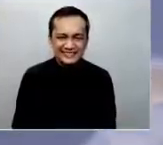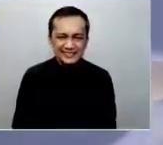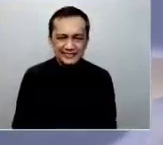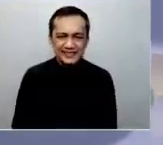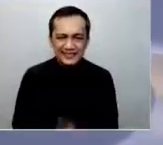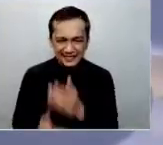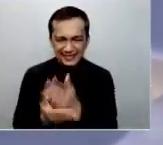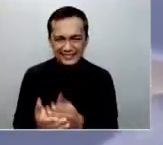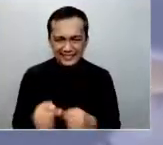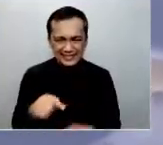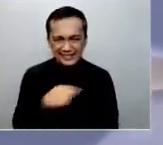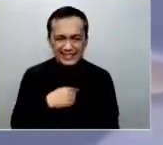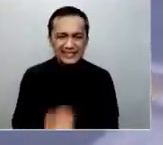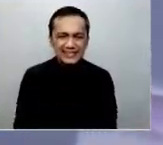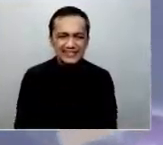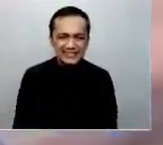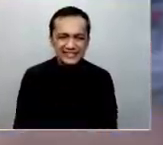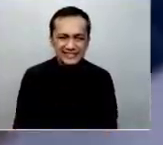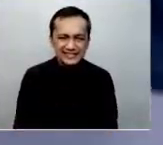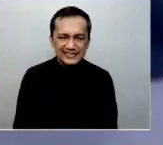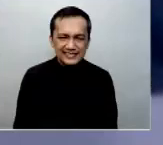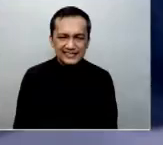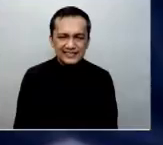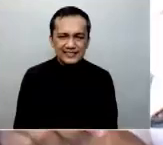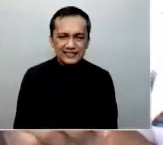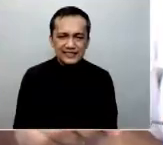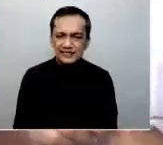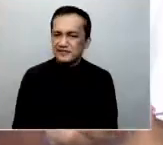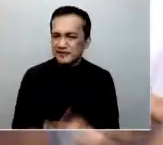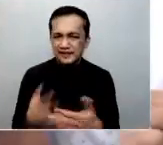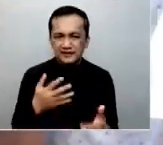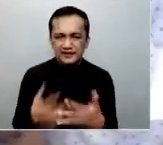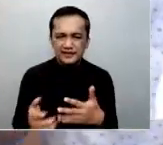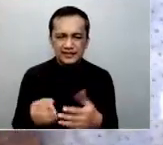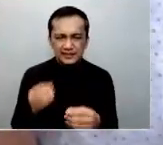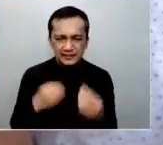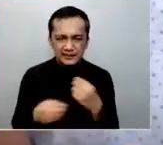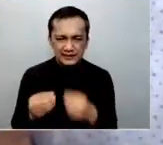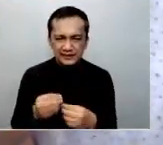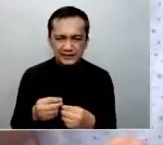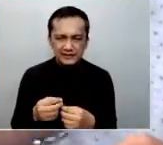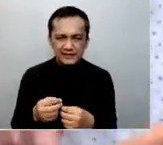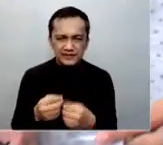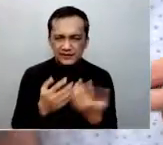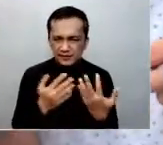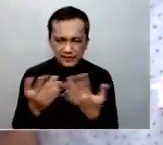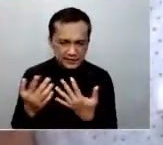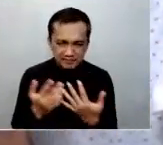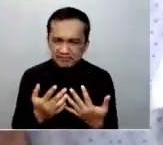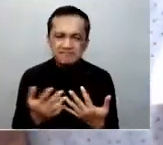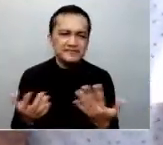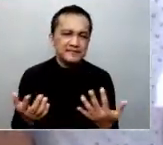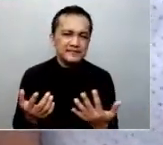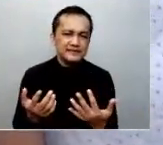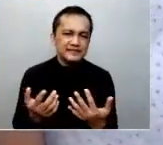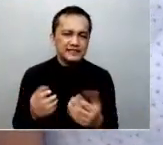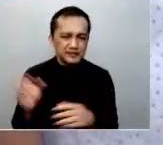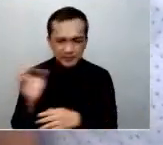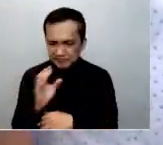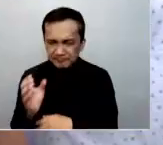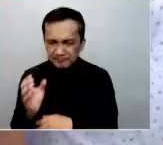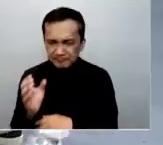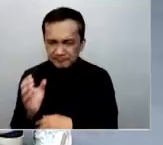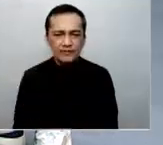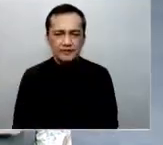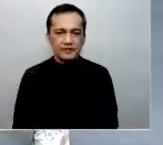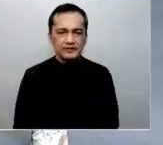Oh, gusto niyo para napapabong tayo. Kahit anong salo-salo, birthday party, office party. Kahit sa bahay,